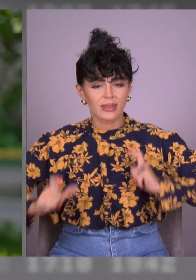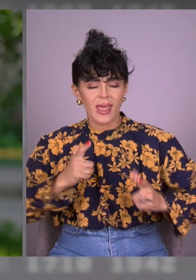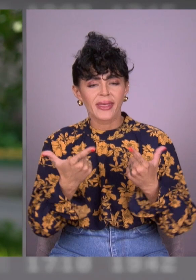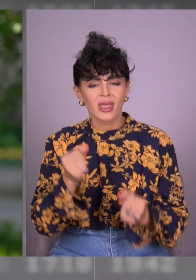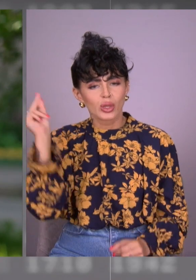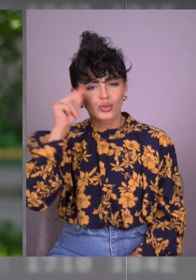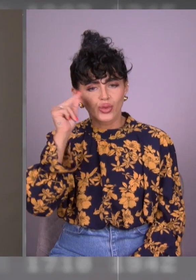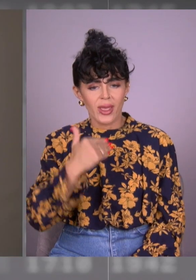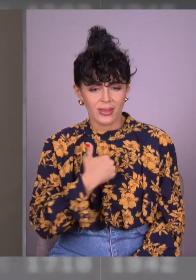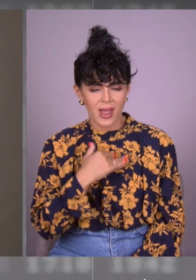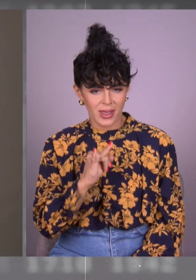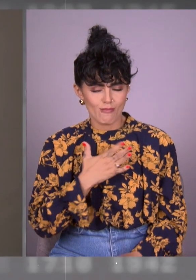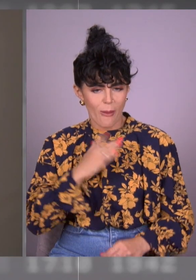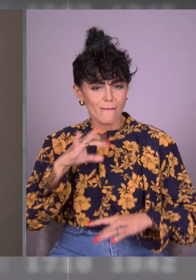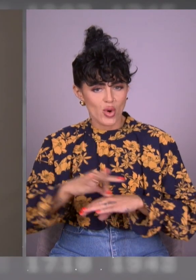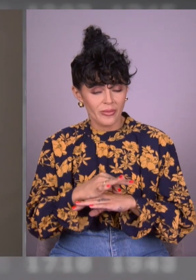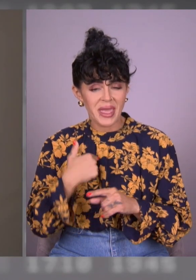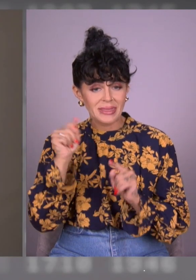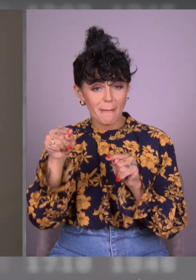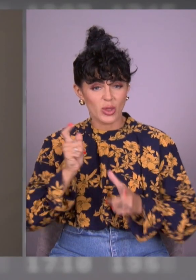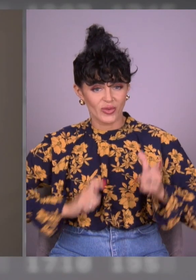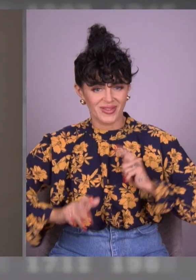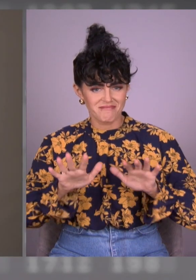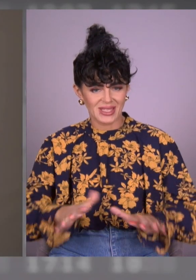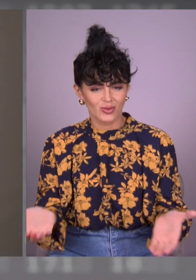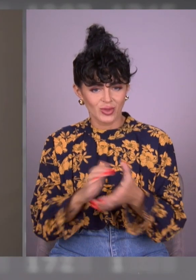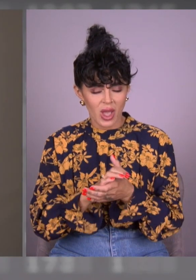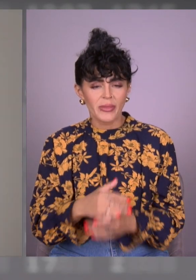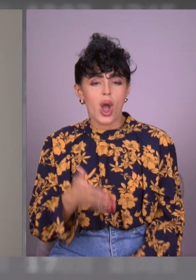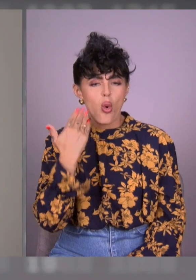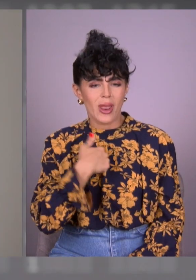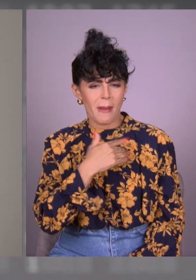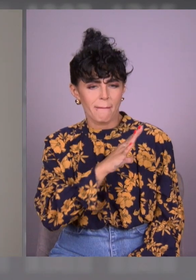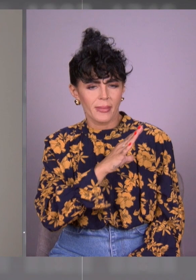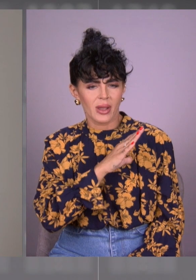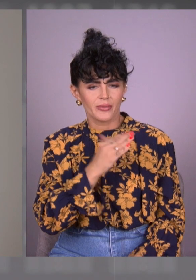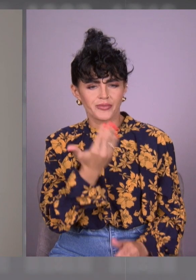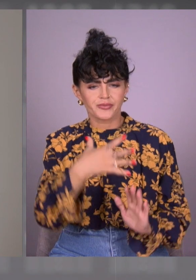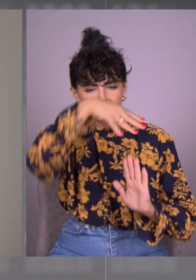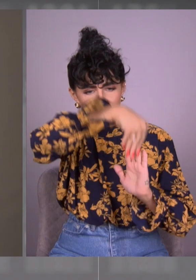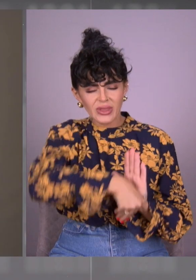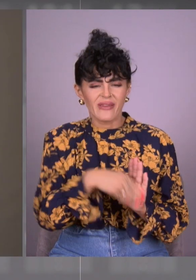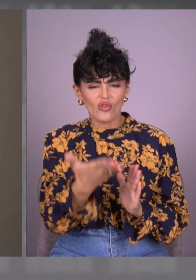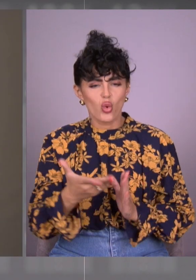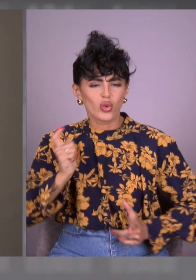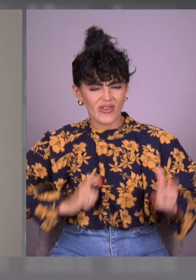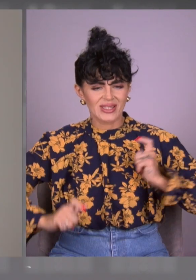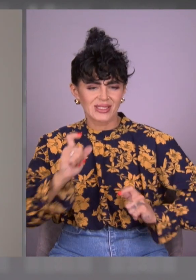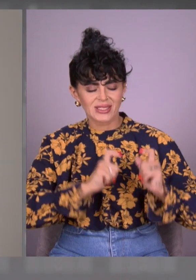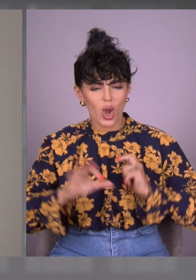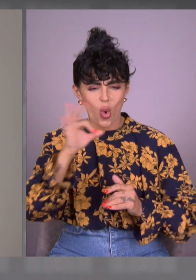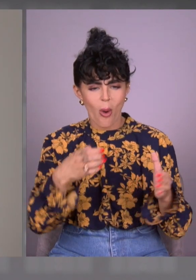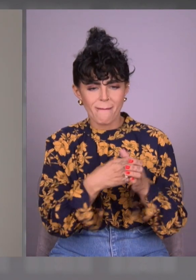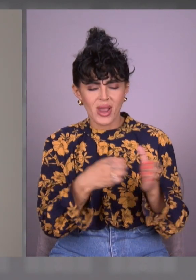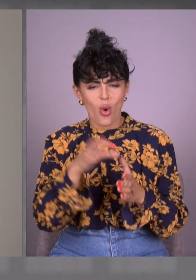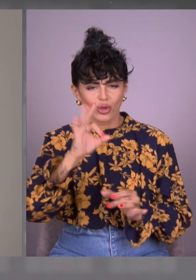навчався і він, і я. Коли ми познайомилися з чоловіком, я була в складі університетської команди по шахам. Так